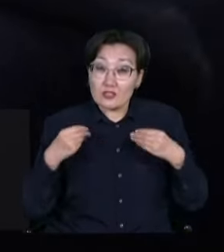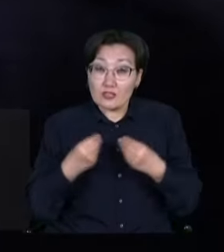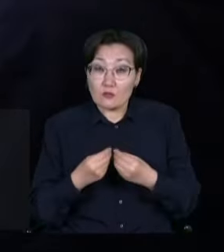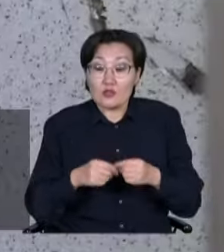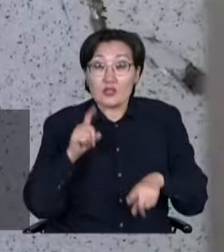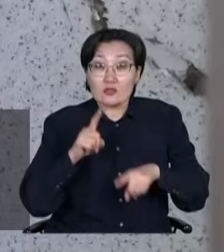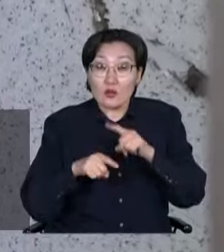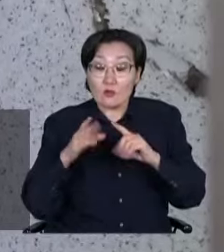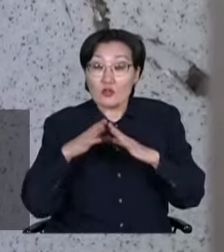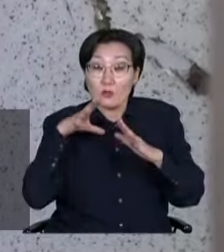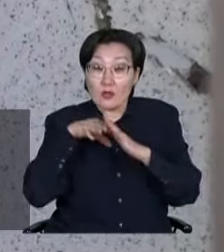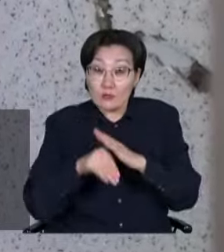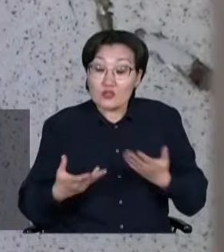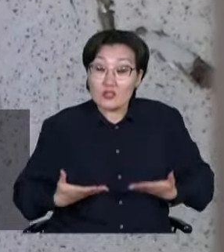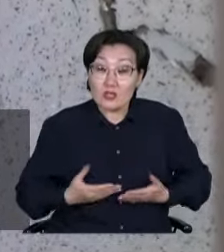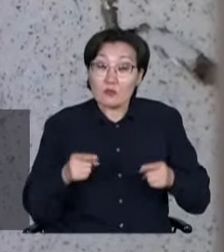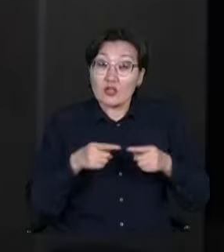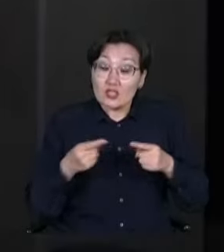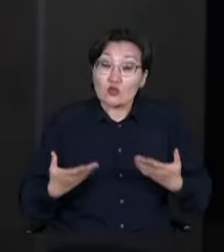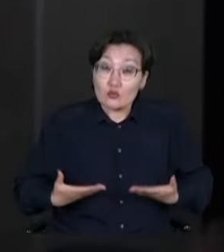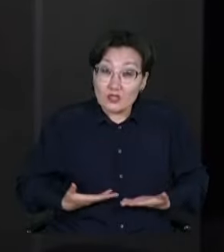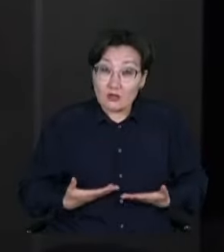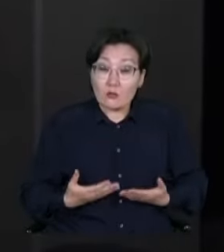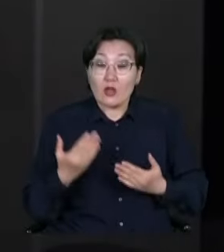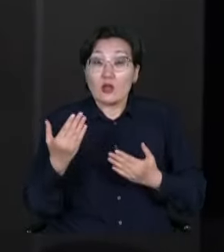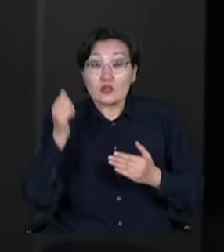ағайынның үйін жағалап кетті. Кейбірі пәтер жалдап жүр. Мына